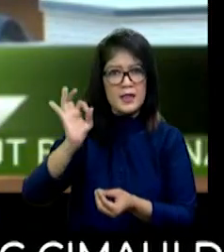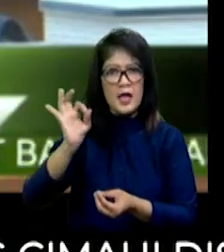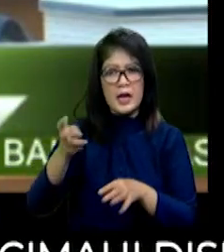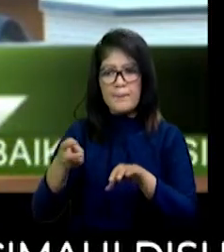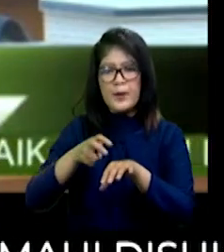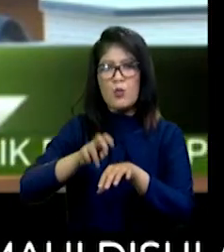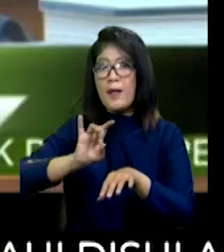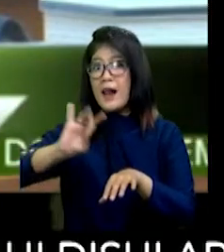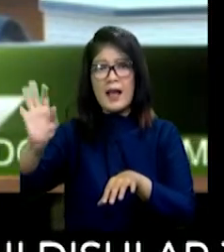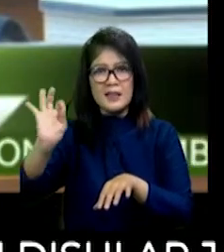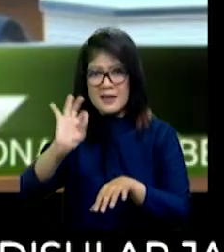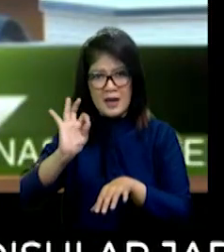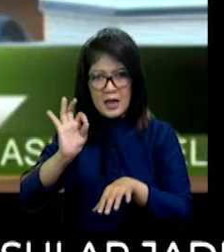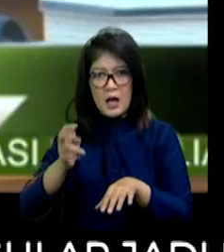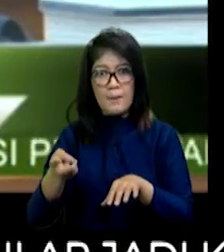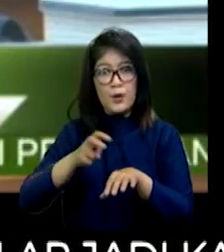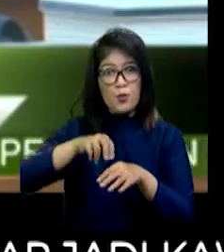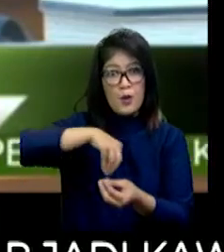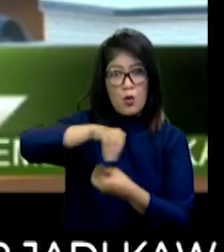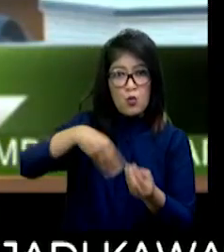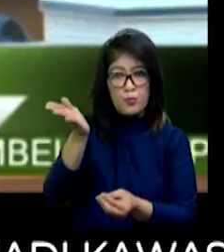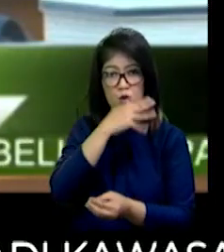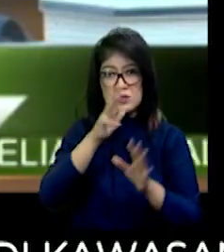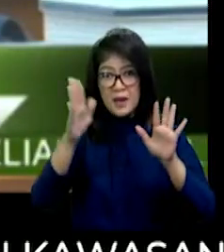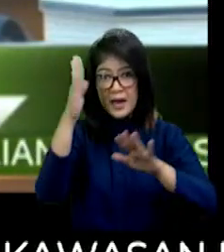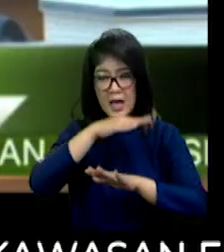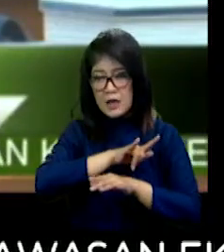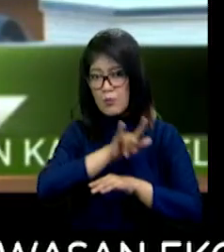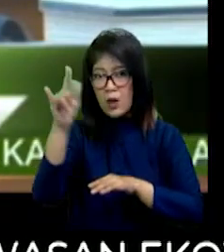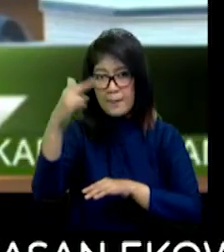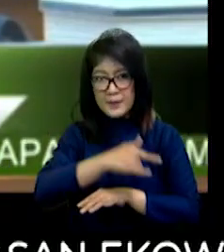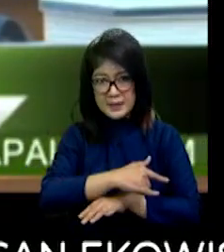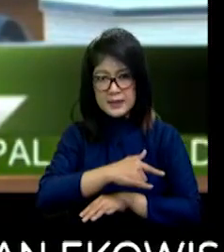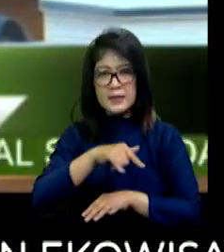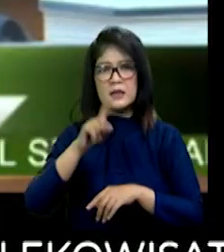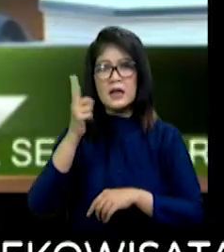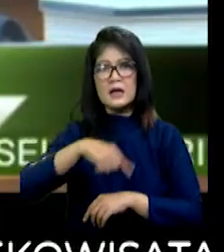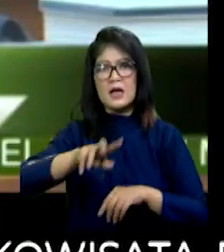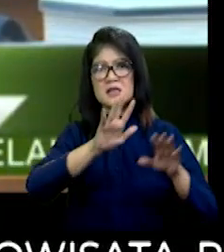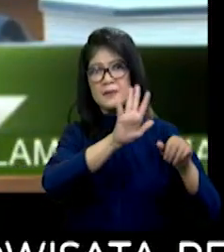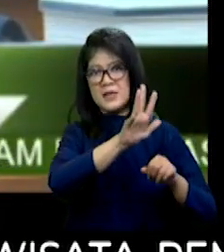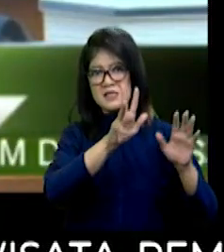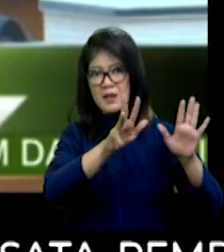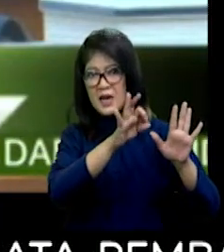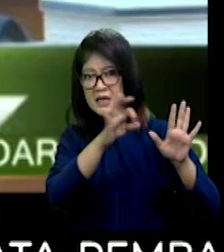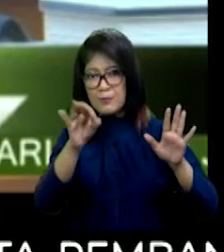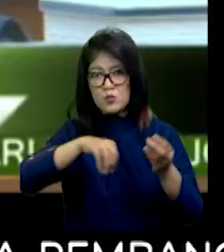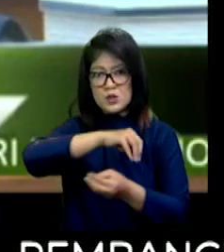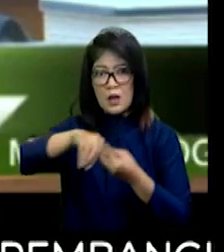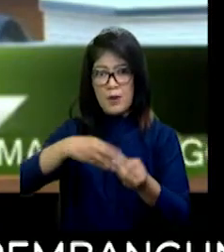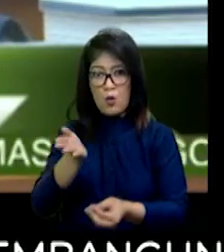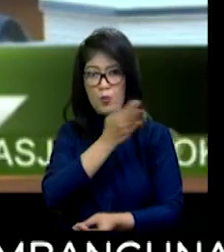pelaksanaan ibadah umroh dilakukan sembilan hari termasuk perjalanan pulang-pergi dari 59.000 jamaah umrah yang